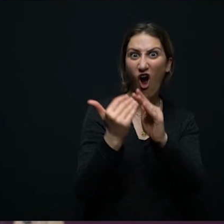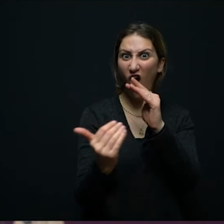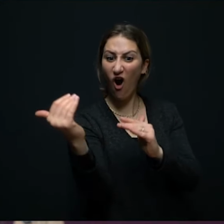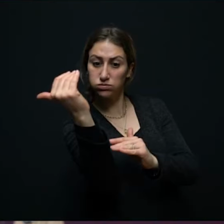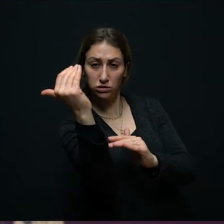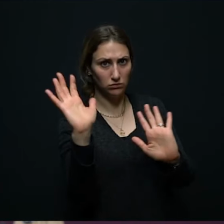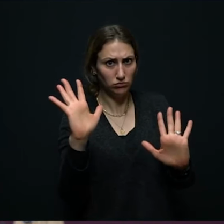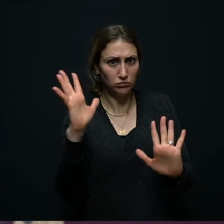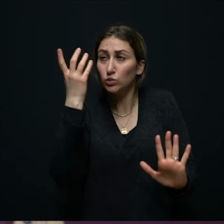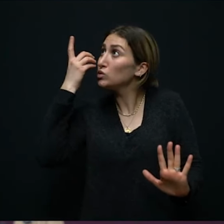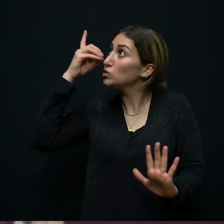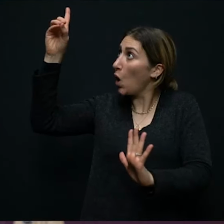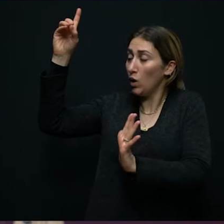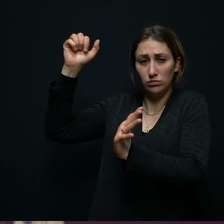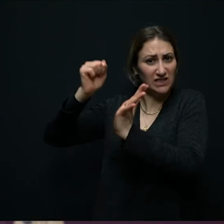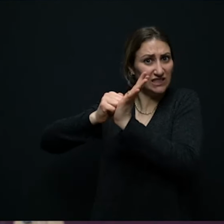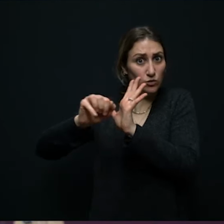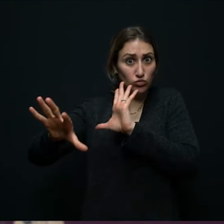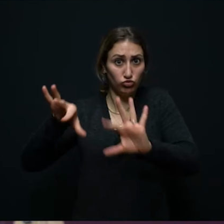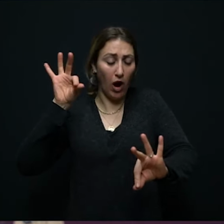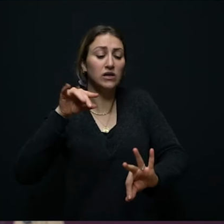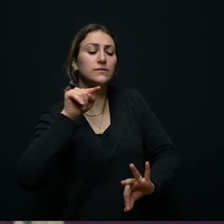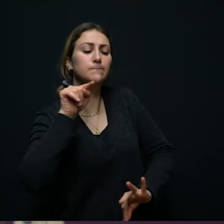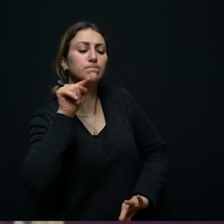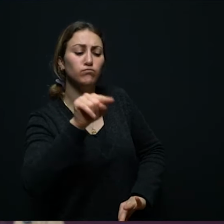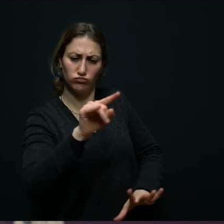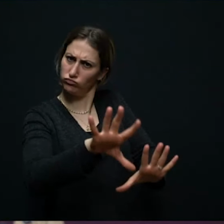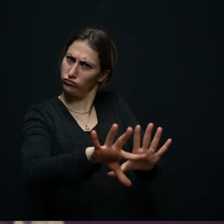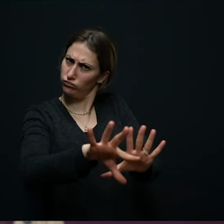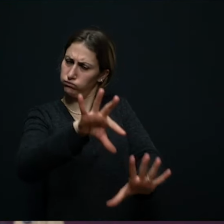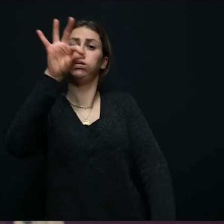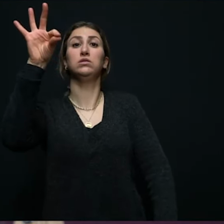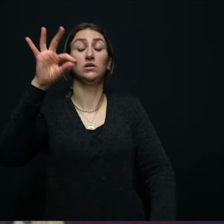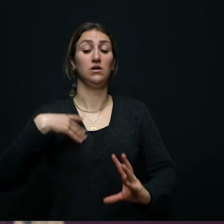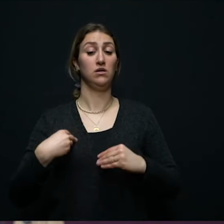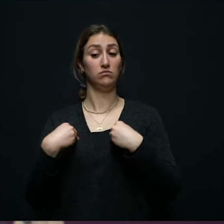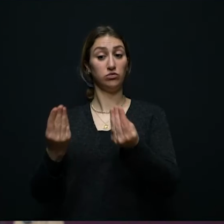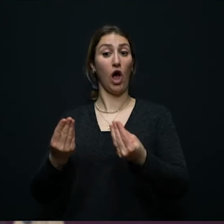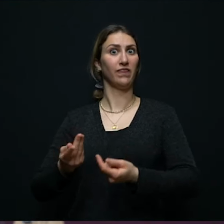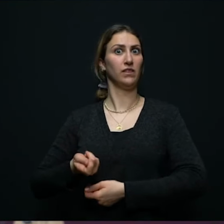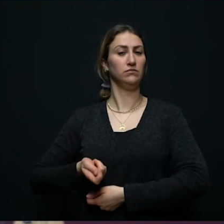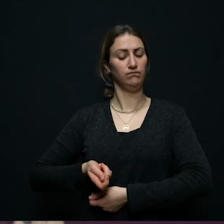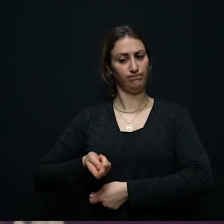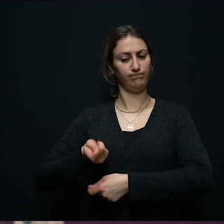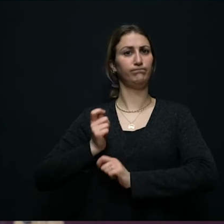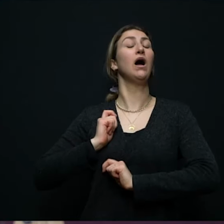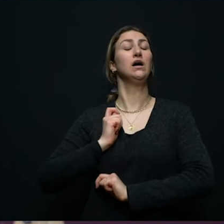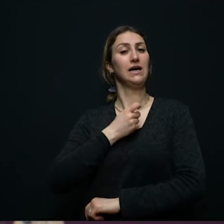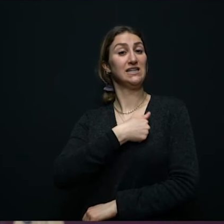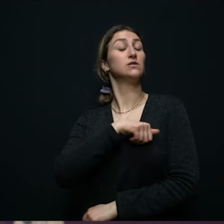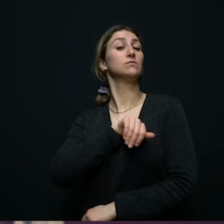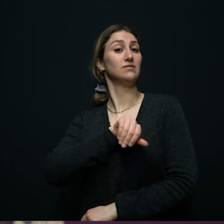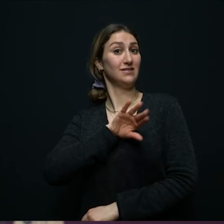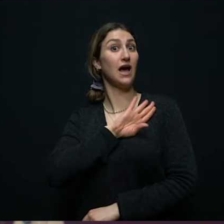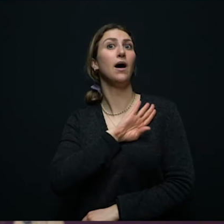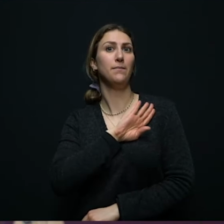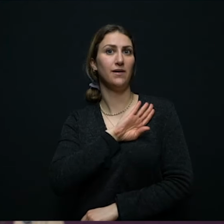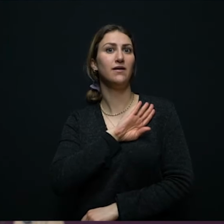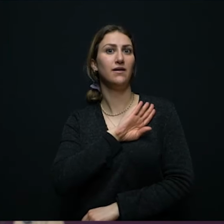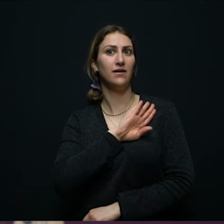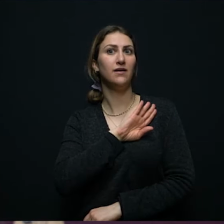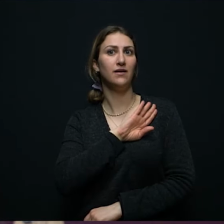de dieu 2 les mettra pas avec une responsabilité qui est lié à cette mise à part c'était